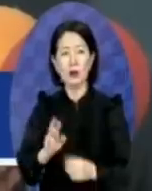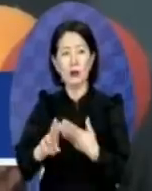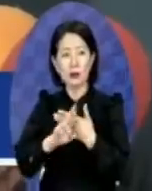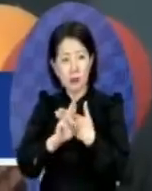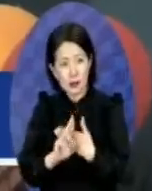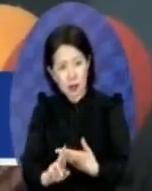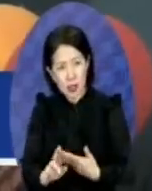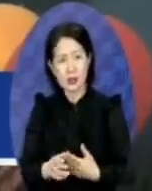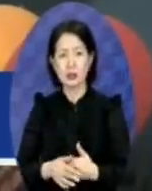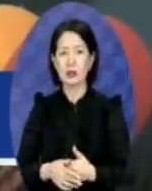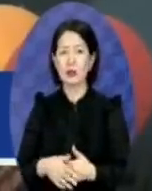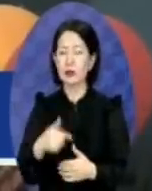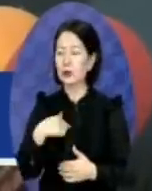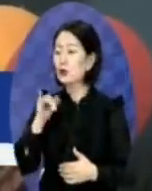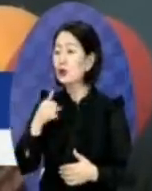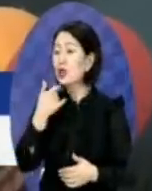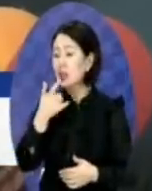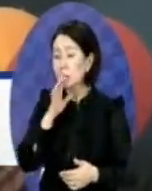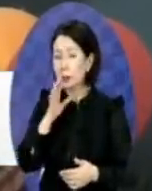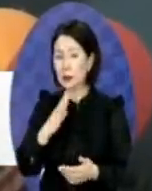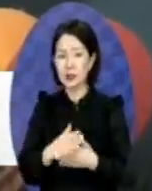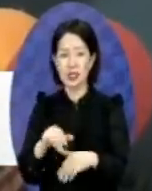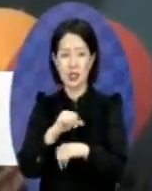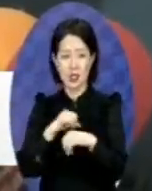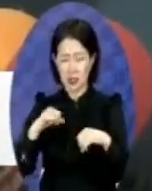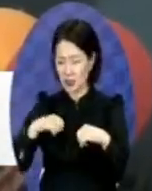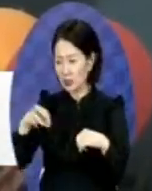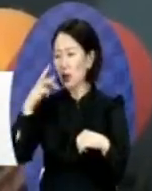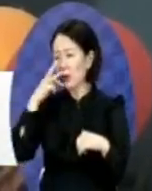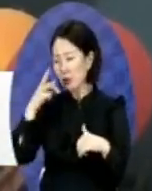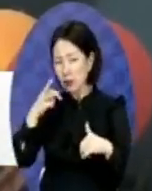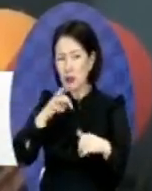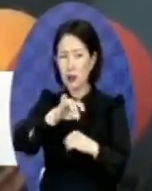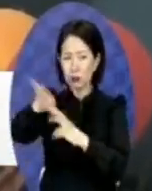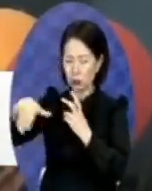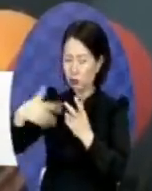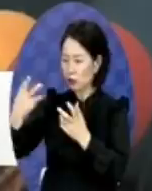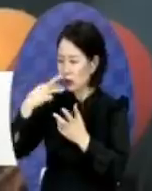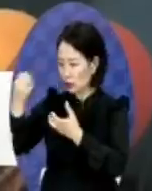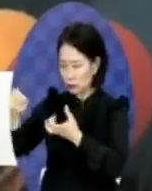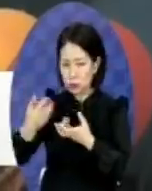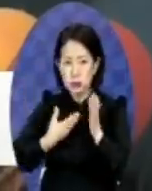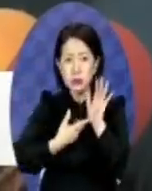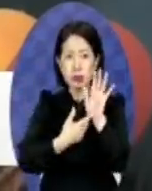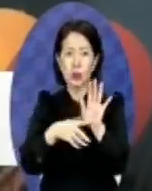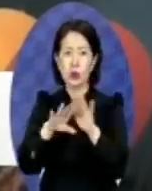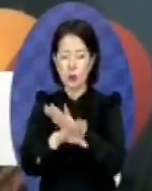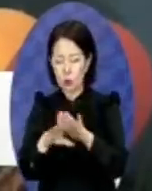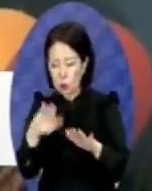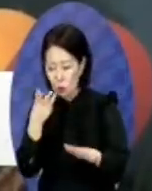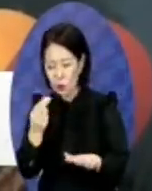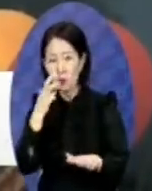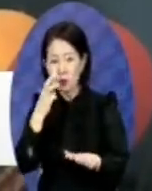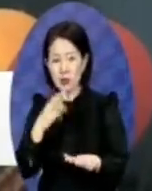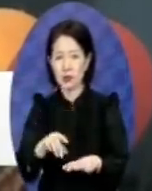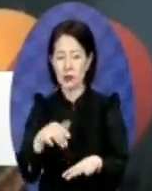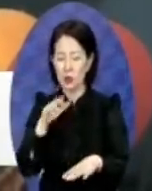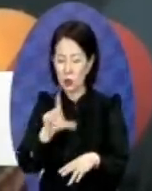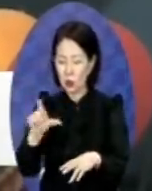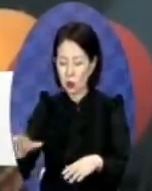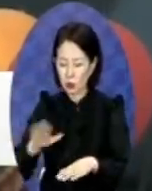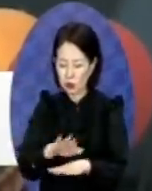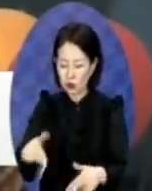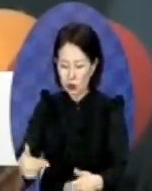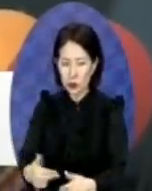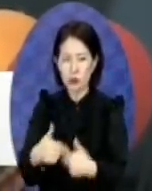цаашид би юу хэлэх гэдэг нь вэ? Иргэдээс хэвлэл мэдээллийнхнаас үнэн бодит мэдээллийг хүүхдийн төсөлмжийн 108 утас руу өгдөг байдлыг